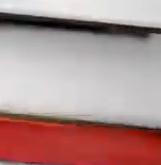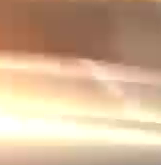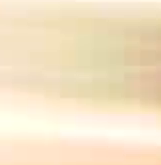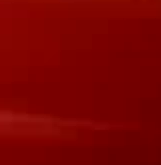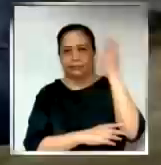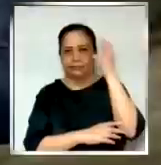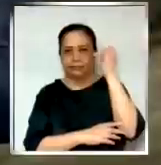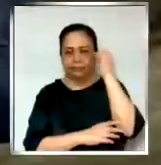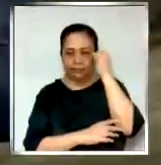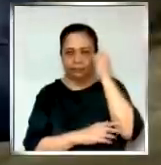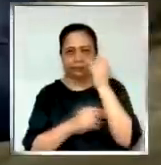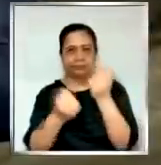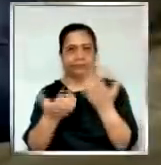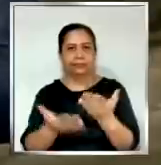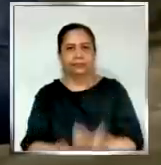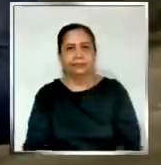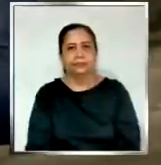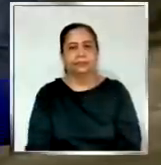JP?